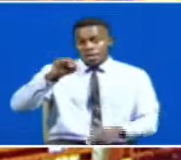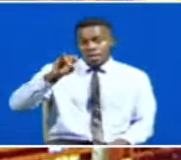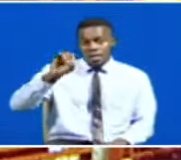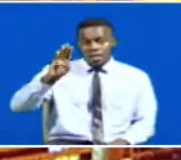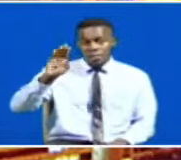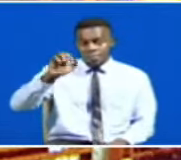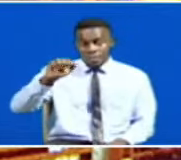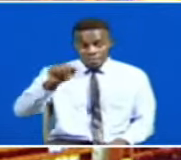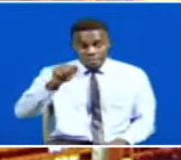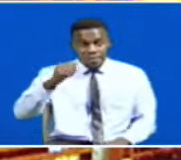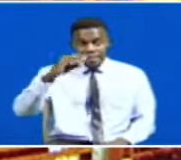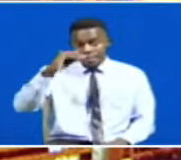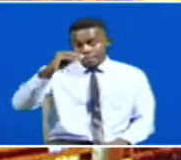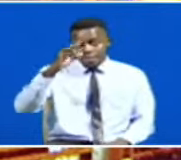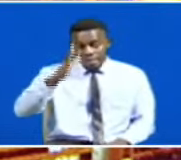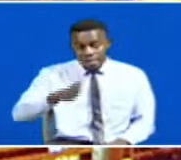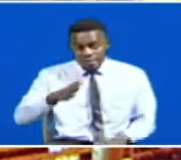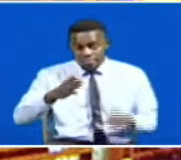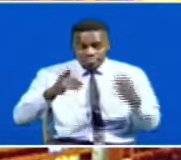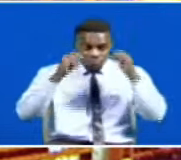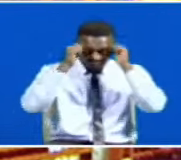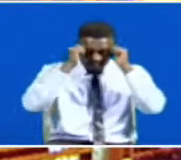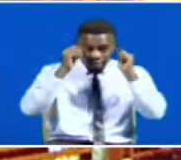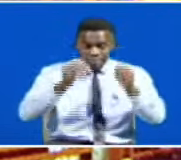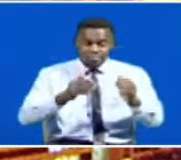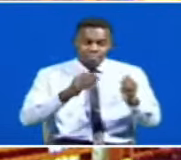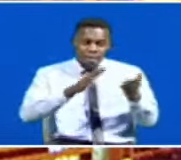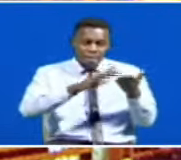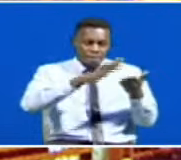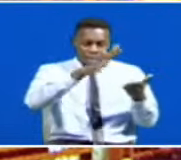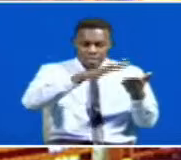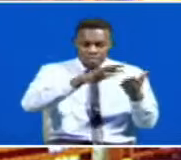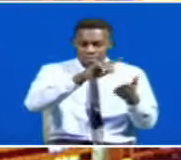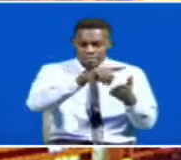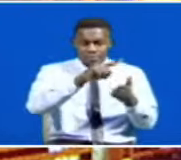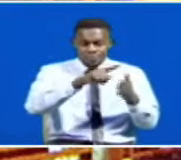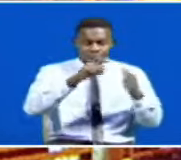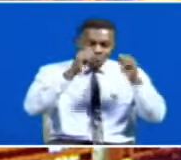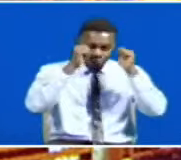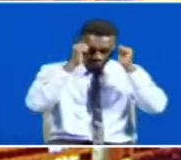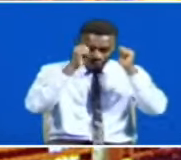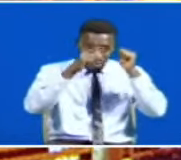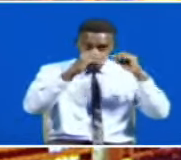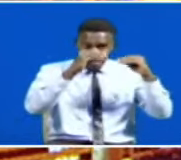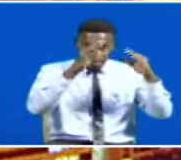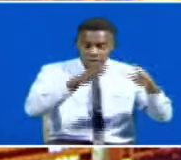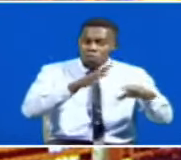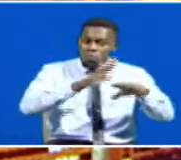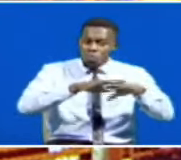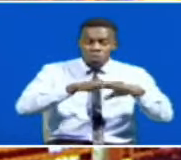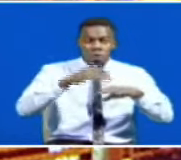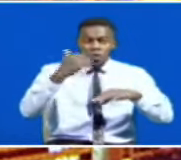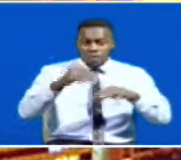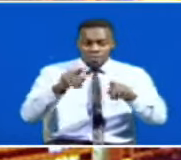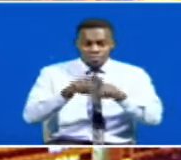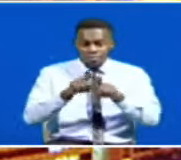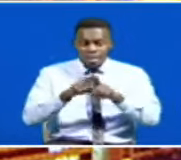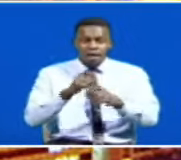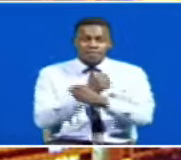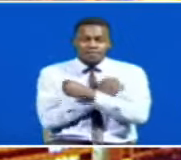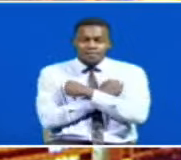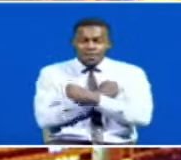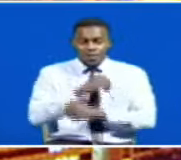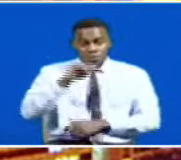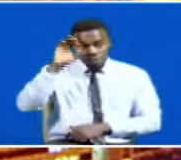Wanafunzi, walimu na familia wamemsifia kama mwalimu mwenye utu na ambaye siku zote alikumbatia masomo sana.